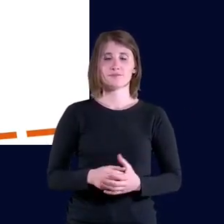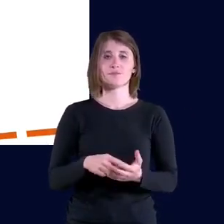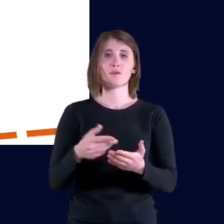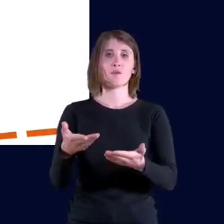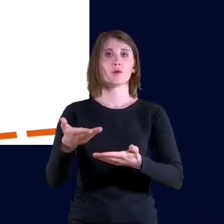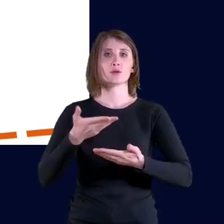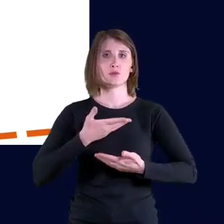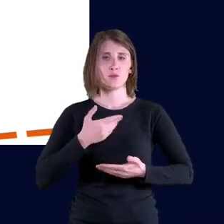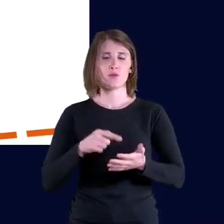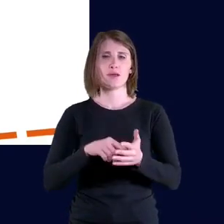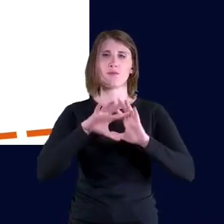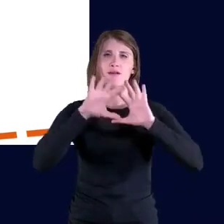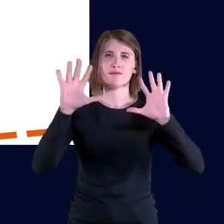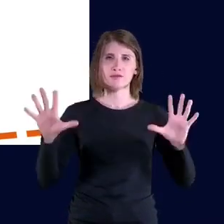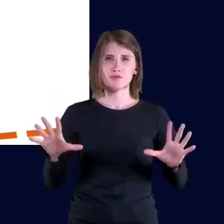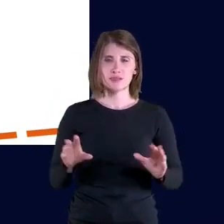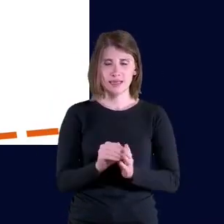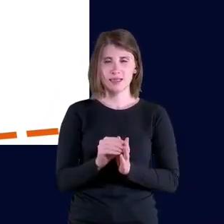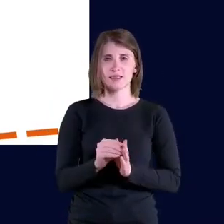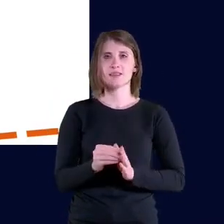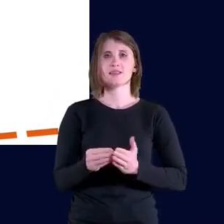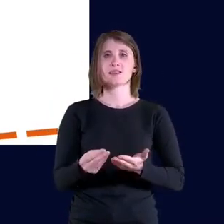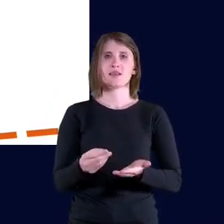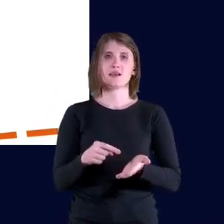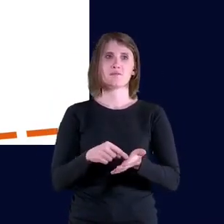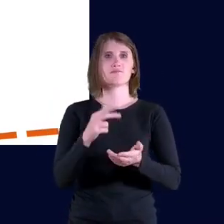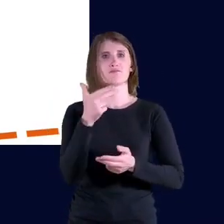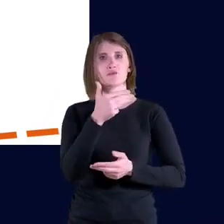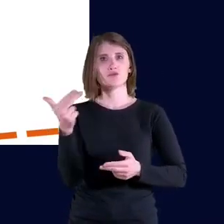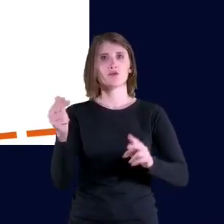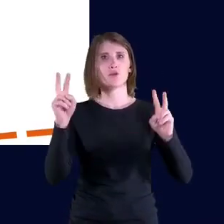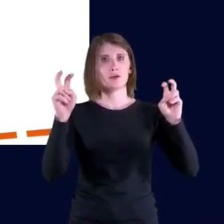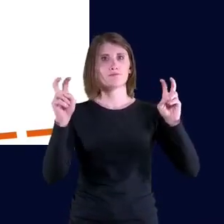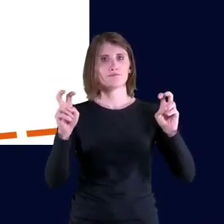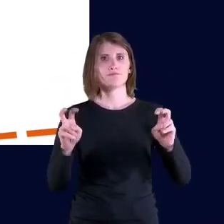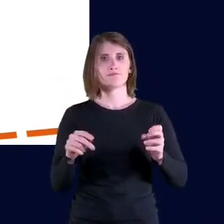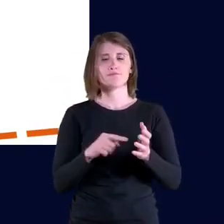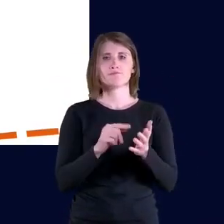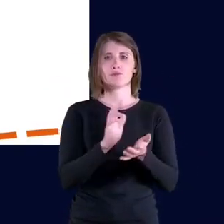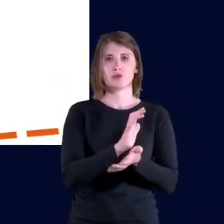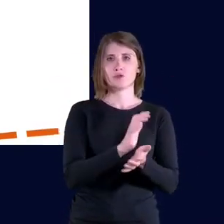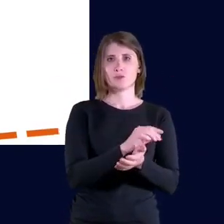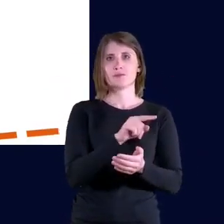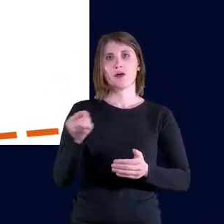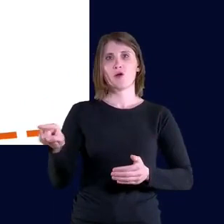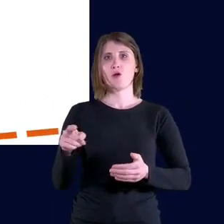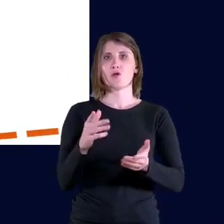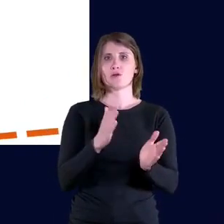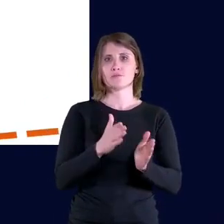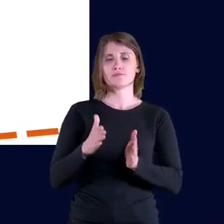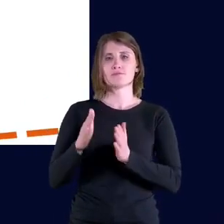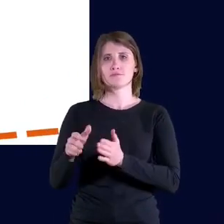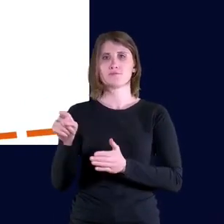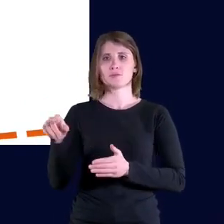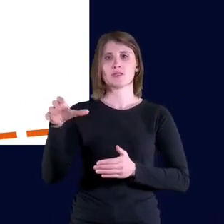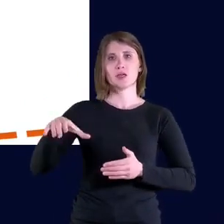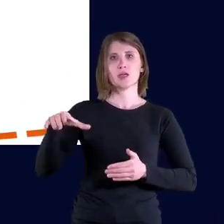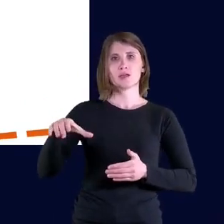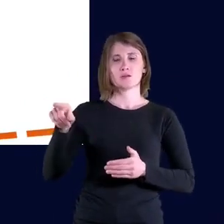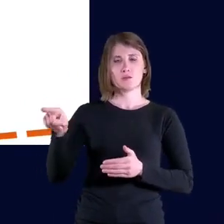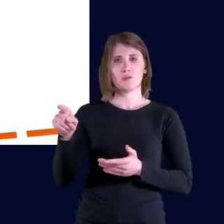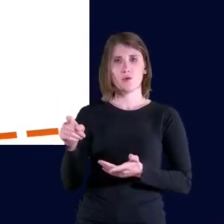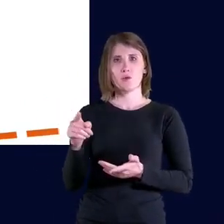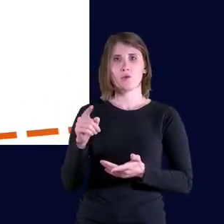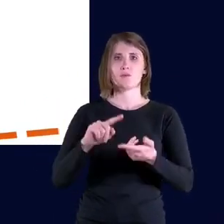otrzymujemy wszystkie tytuły czasopism które mają opracowane właśnie przez zespół politykę